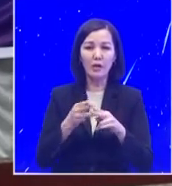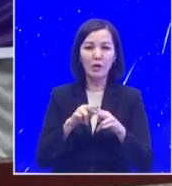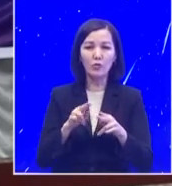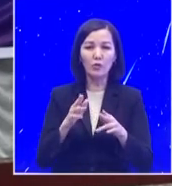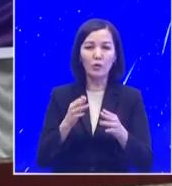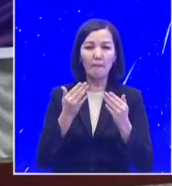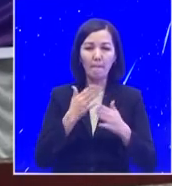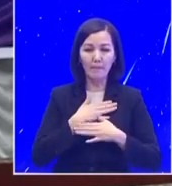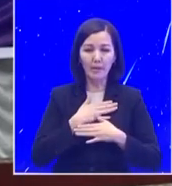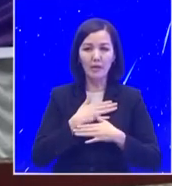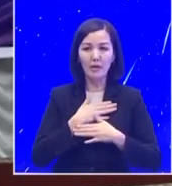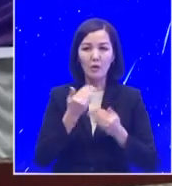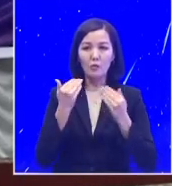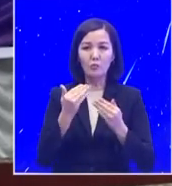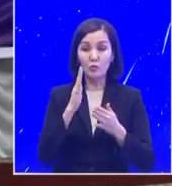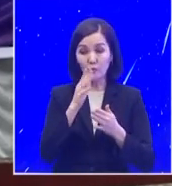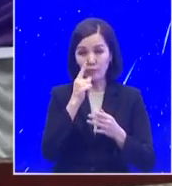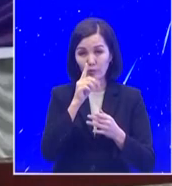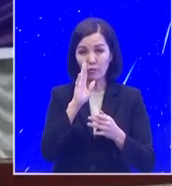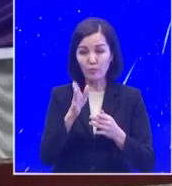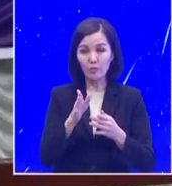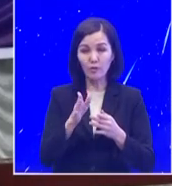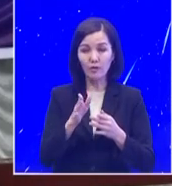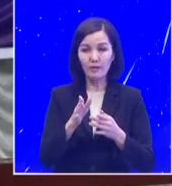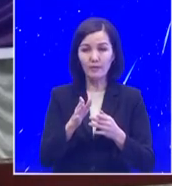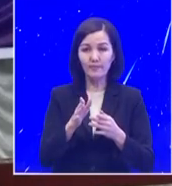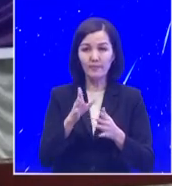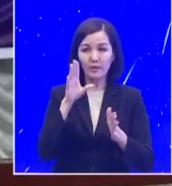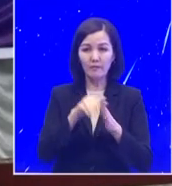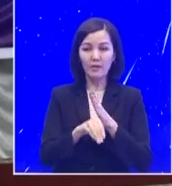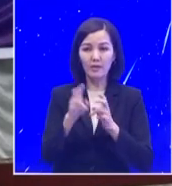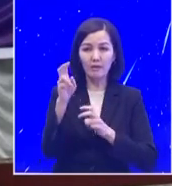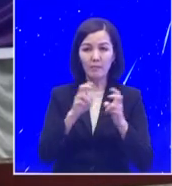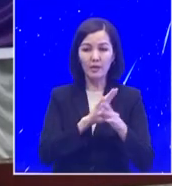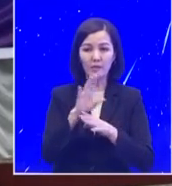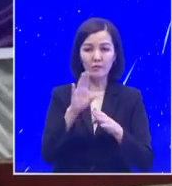сейчас уже собираемся внедрять – это производство